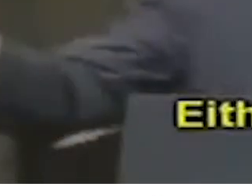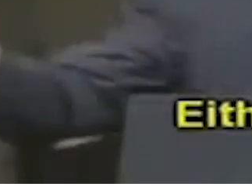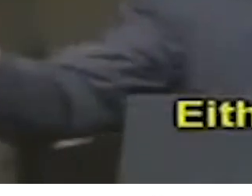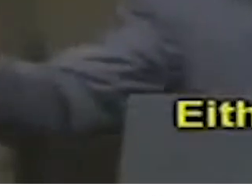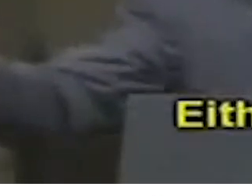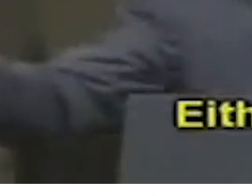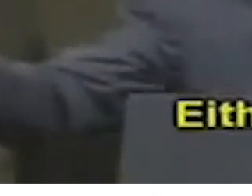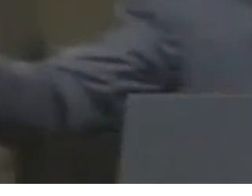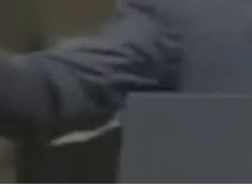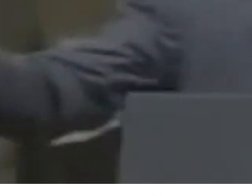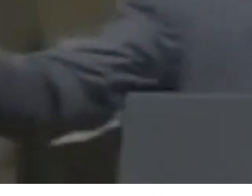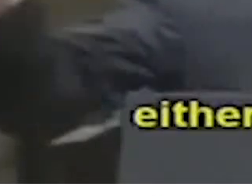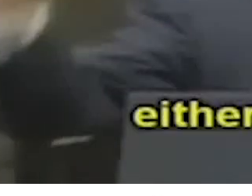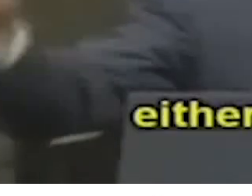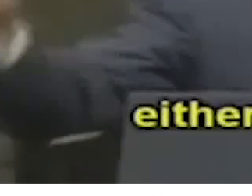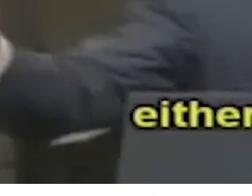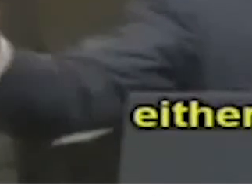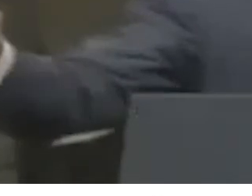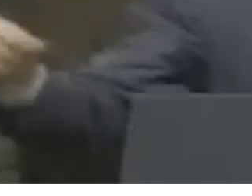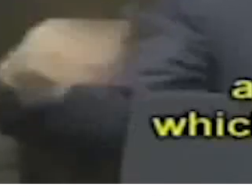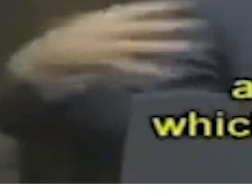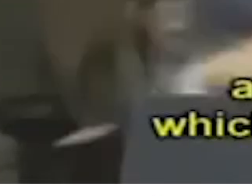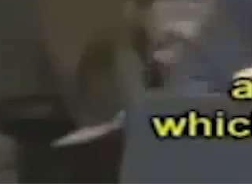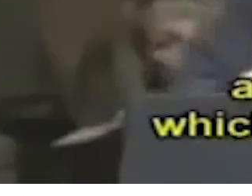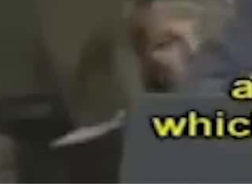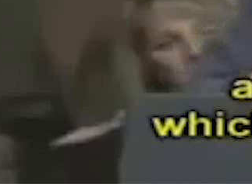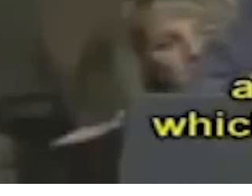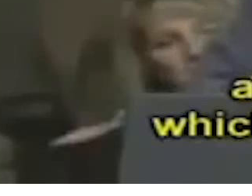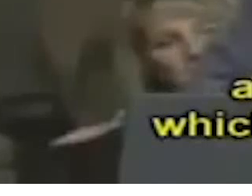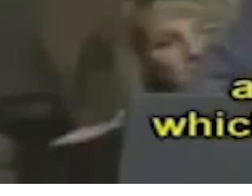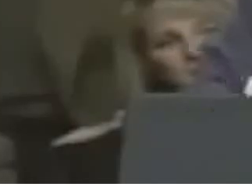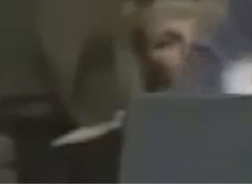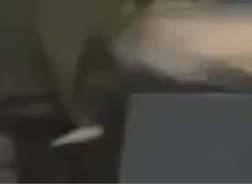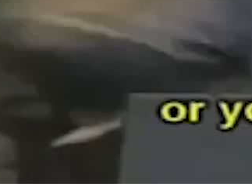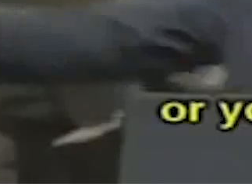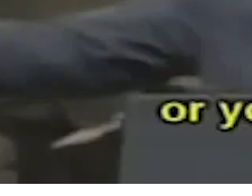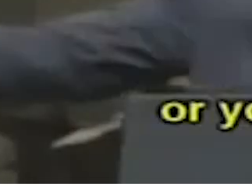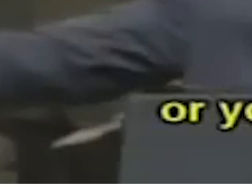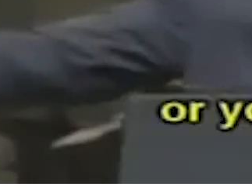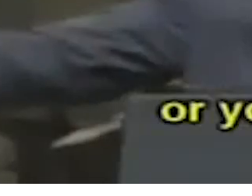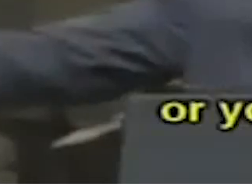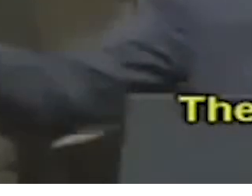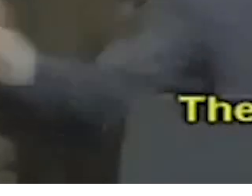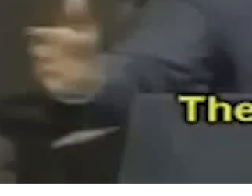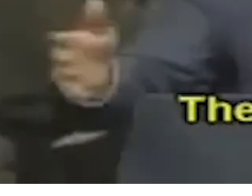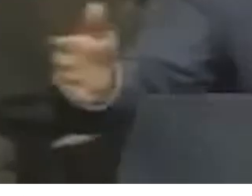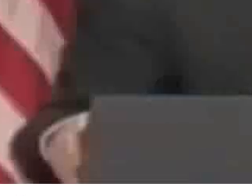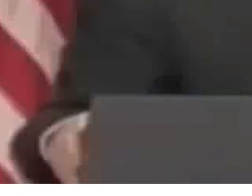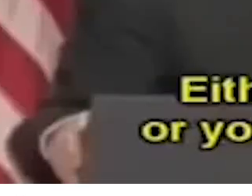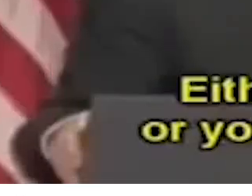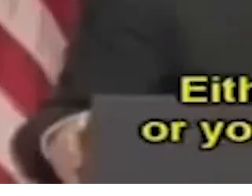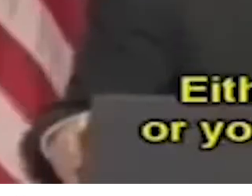Either you're with us, either you love freedom and with nations which embrace freedom, or you're with the enemy. There's no